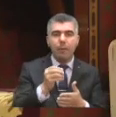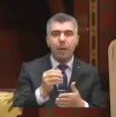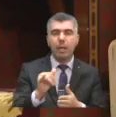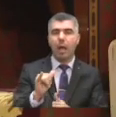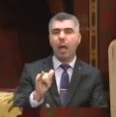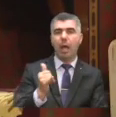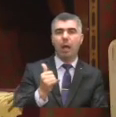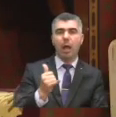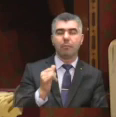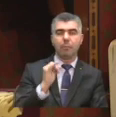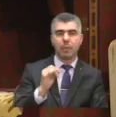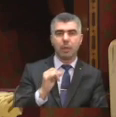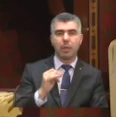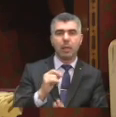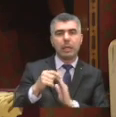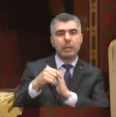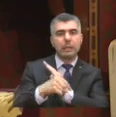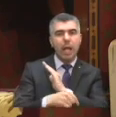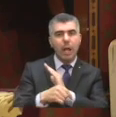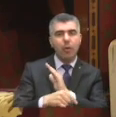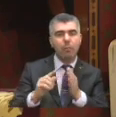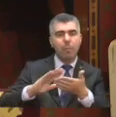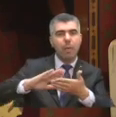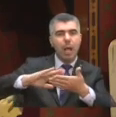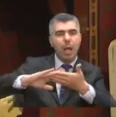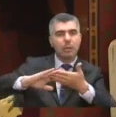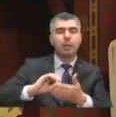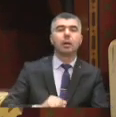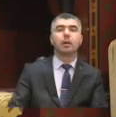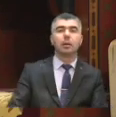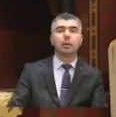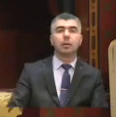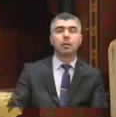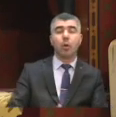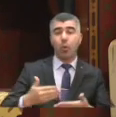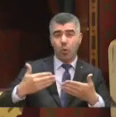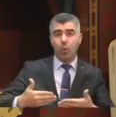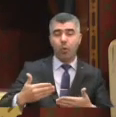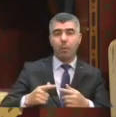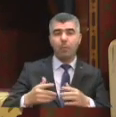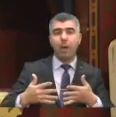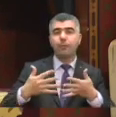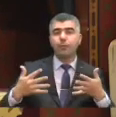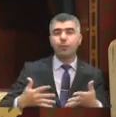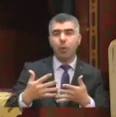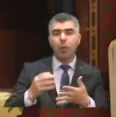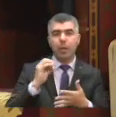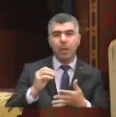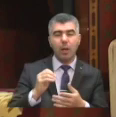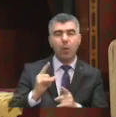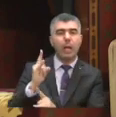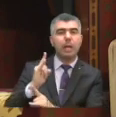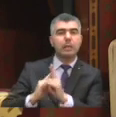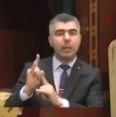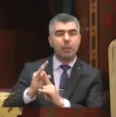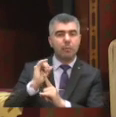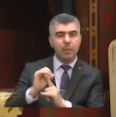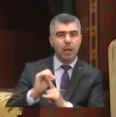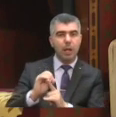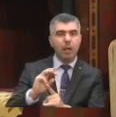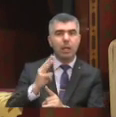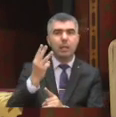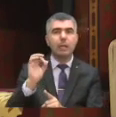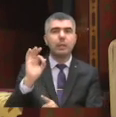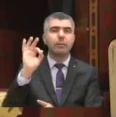لا دول جنوب شرق اسيا. لان اليوم الاسواق الكلاسيكيه كتستحوذ على ثلثي الصادرات